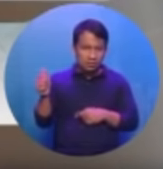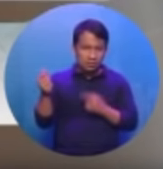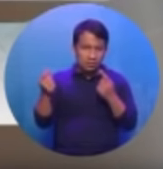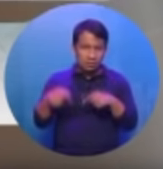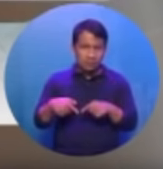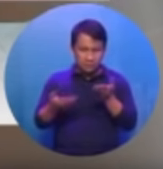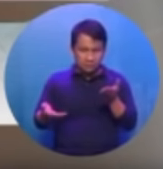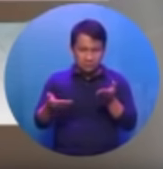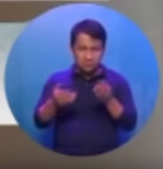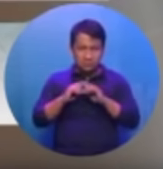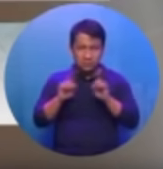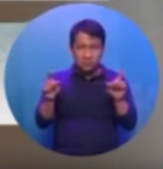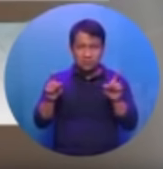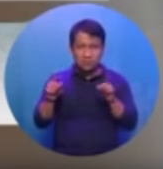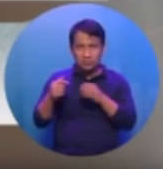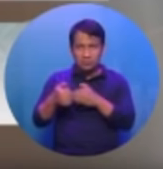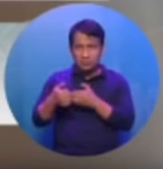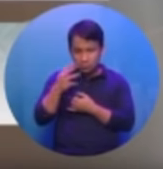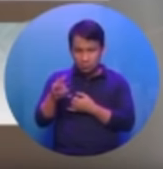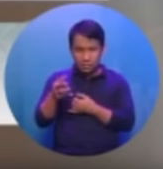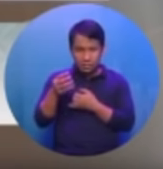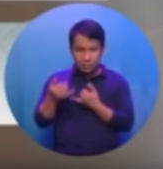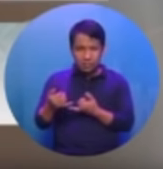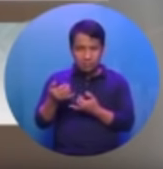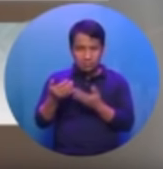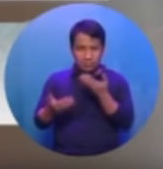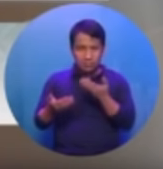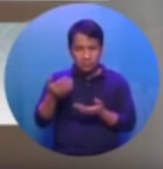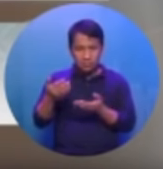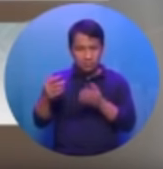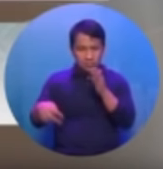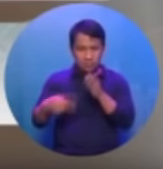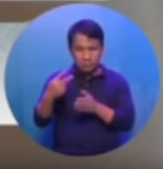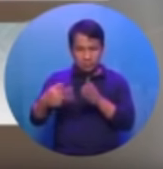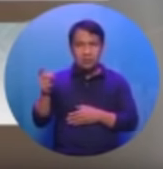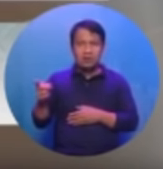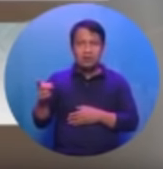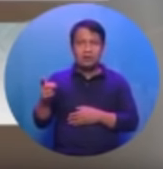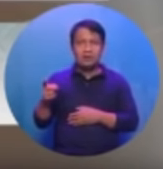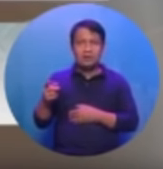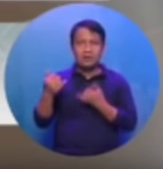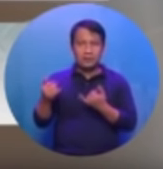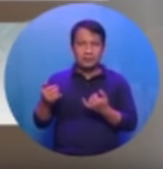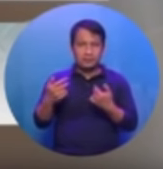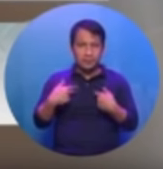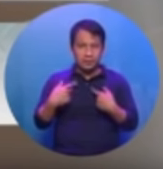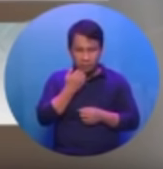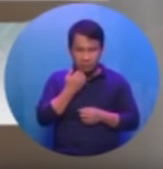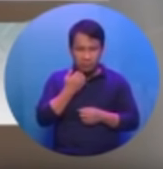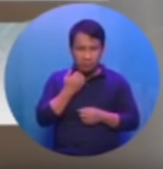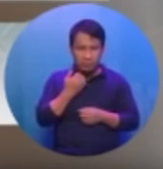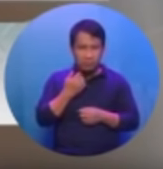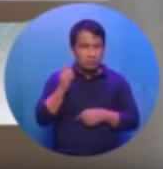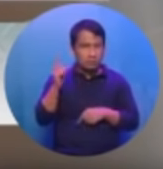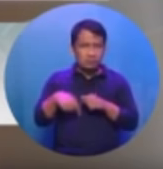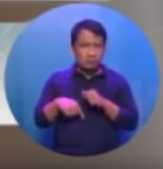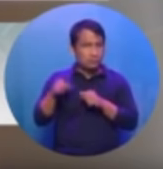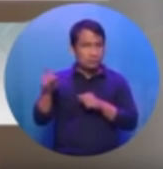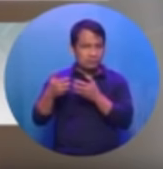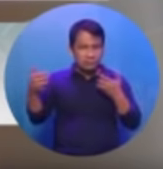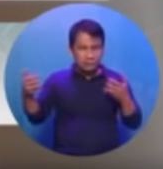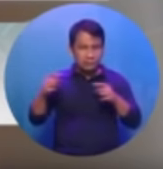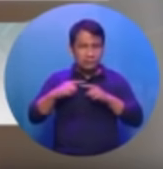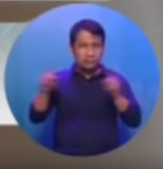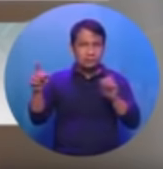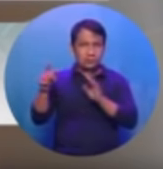itong bagay-bagay na napaparod natin ngayon, the second and the third time na meron siya nagawang kalokohan, hindi po saklaw ng batas